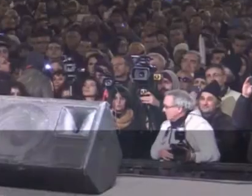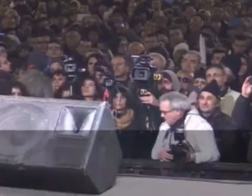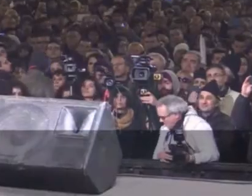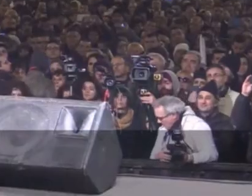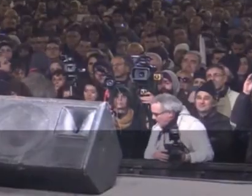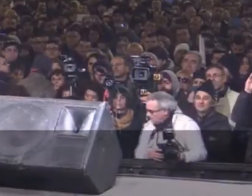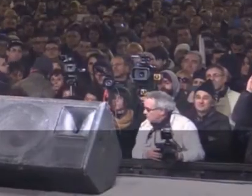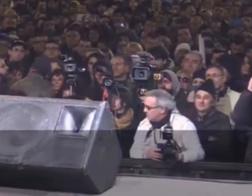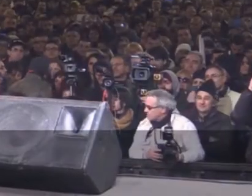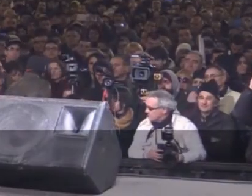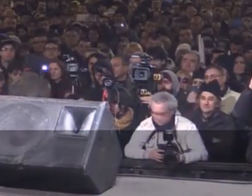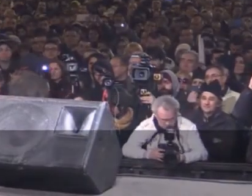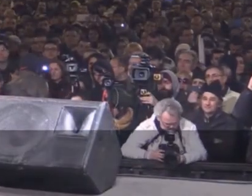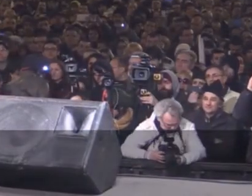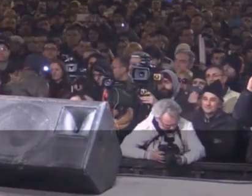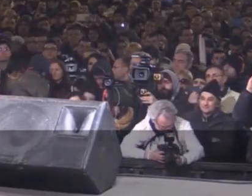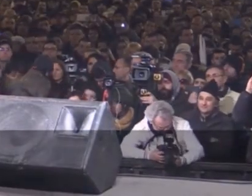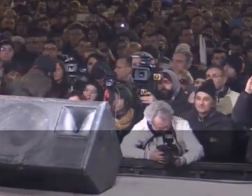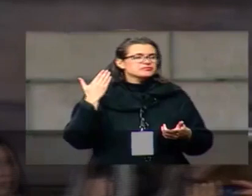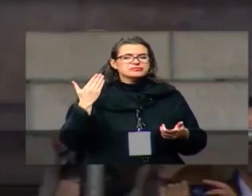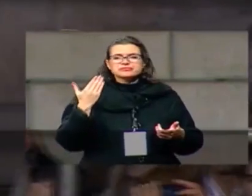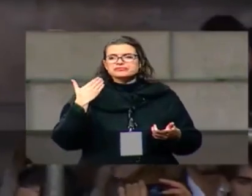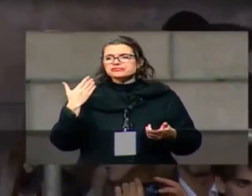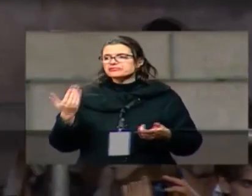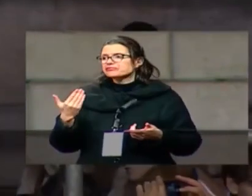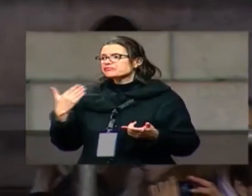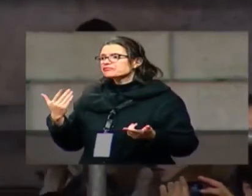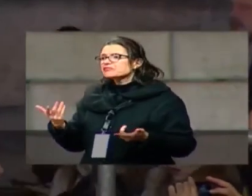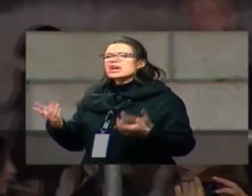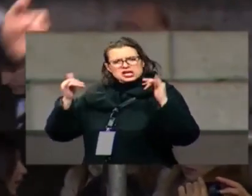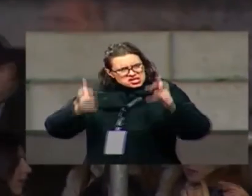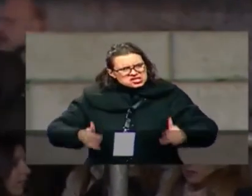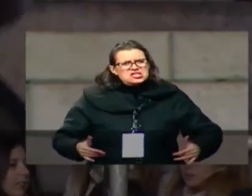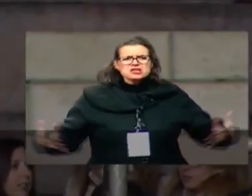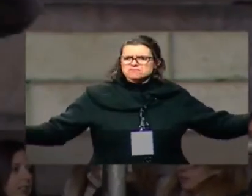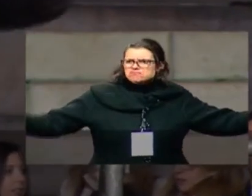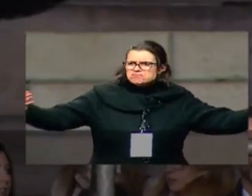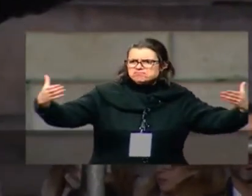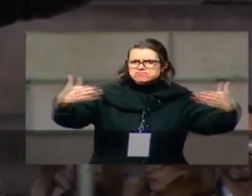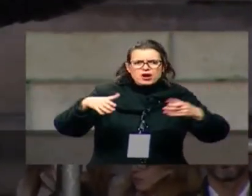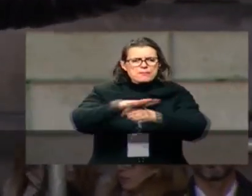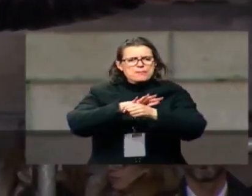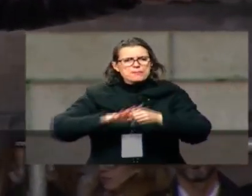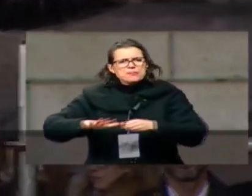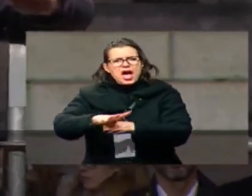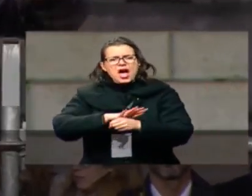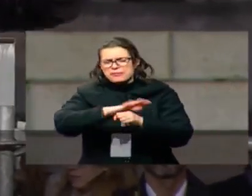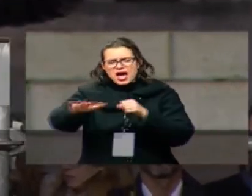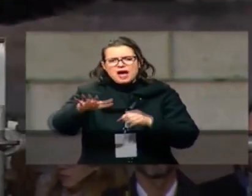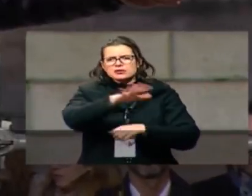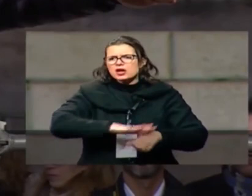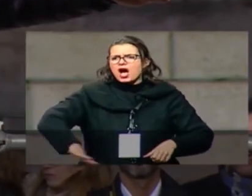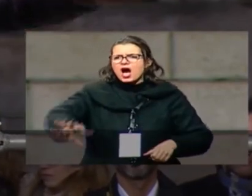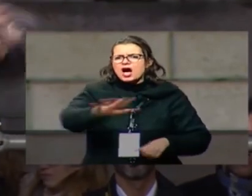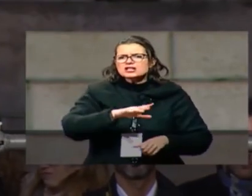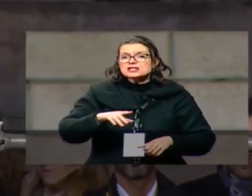siamo lì guardiamo giriamo C ci ci facciamo adunate grandi adunate e loro lavorano lì dentro e hanno